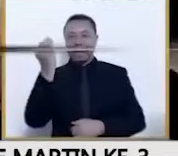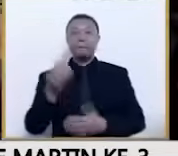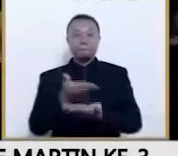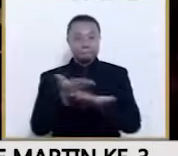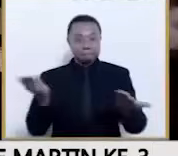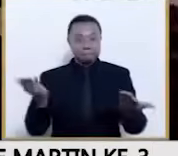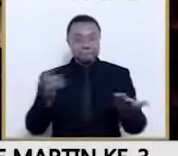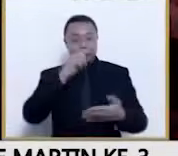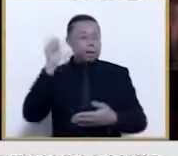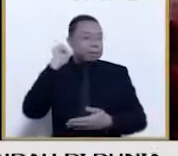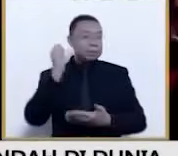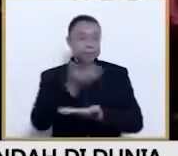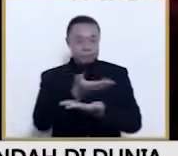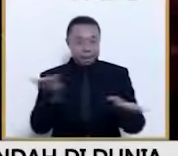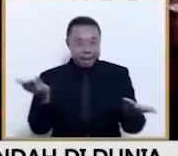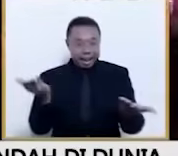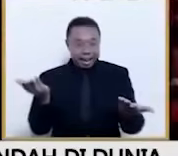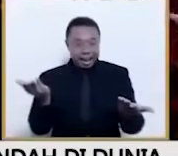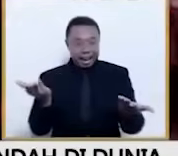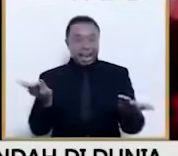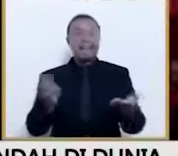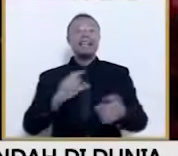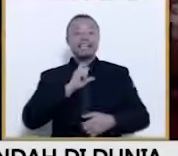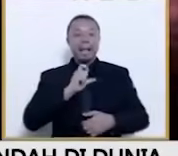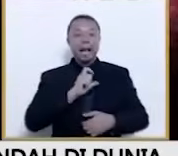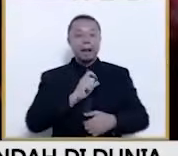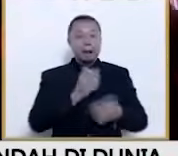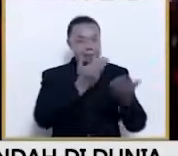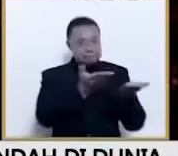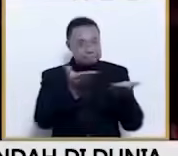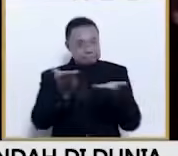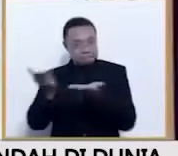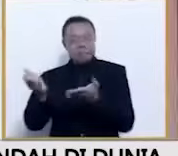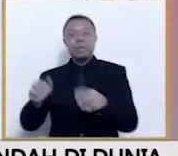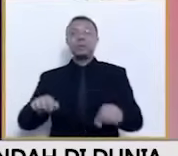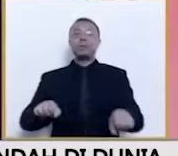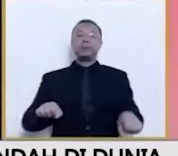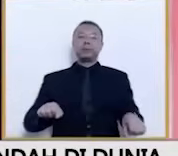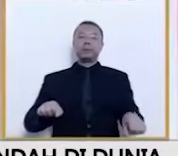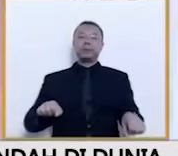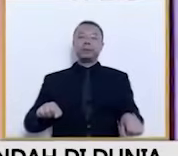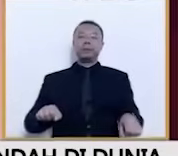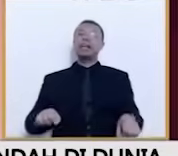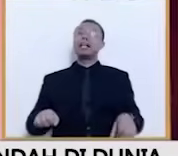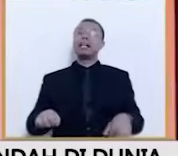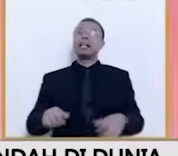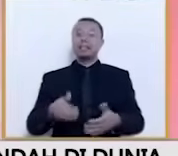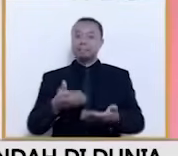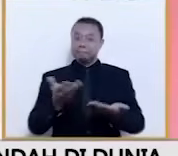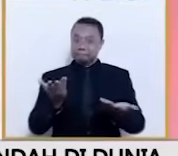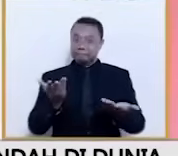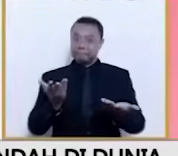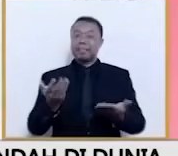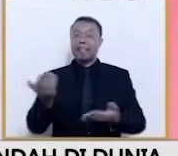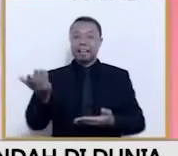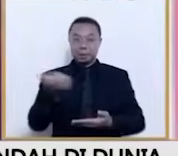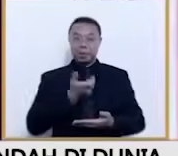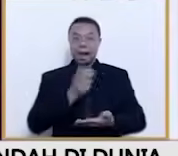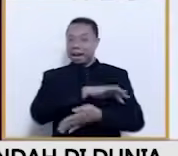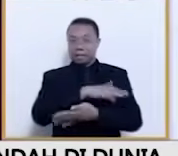Baik, selanjutnya Bapak Ibu, untuk seluruh pasangan calon, kami persilakan untuk duduk, begitu juga dengan para